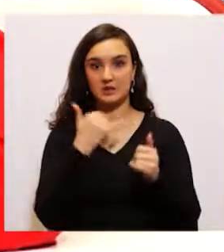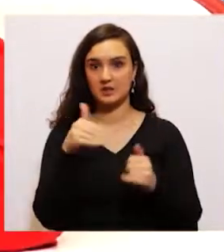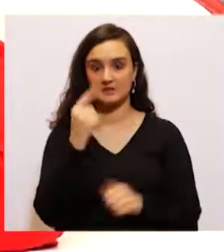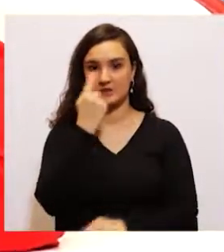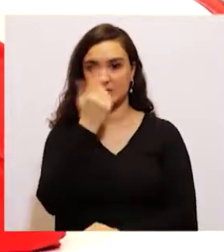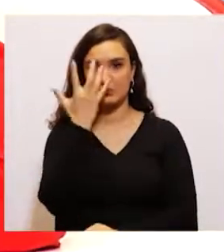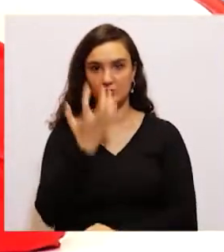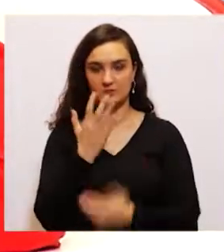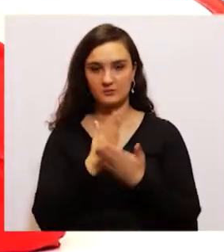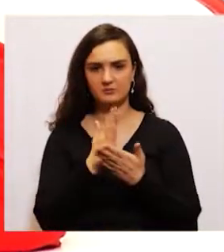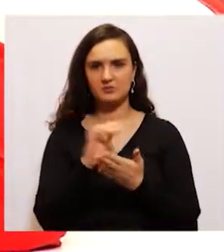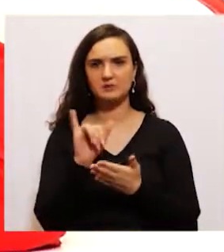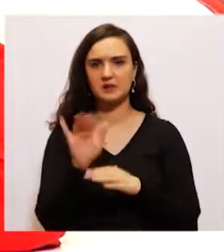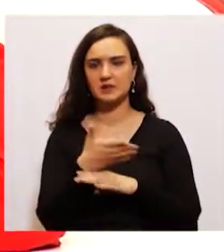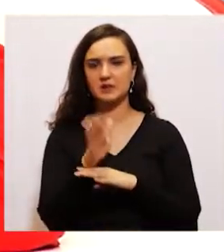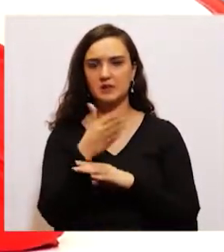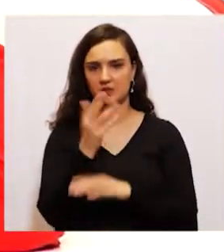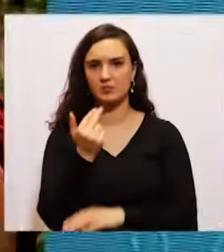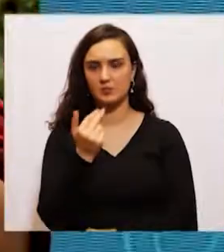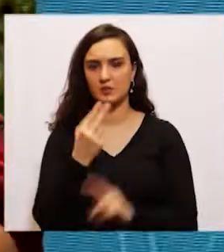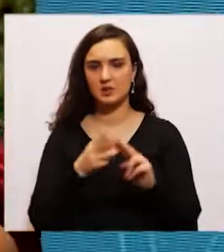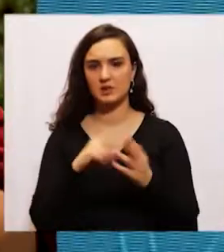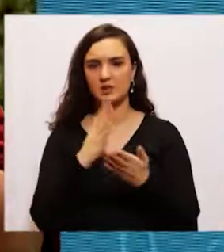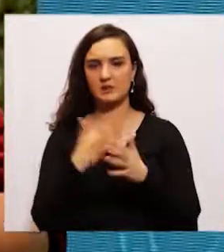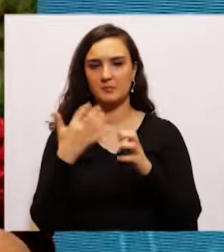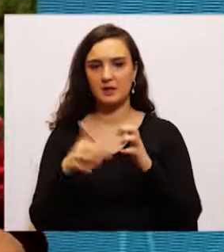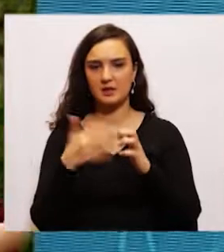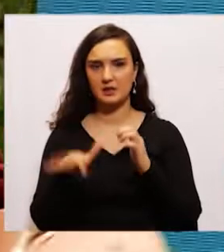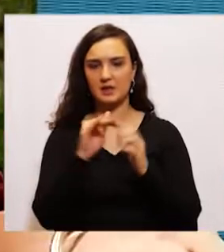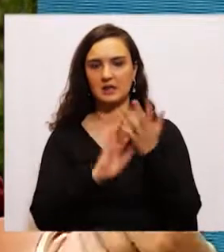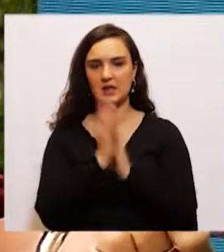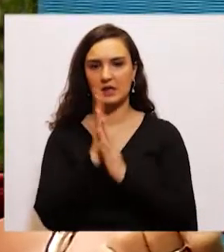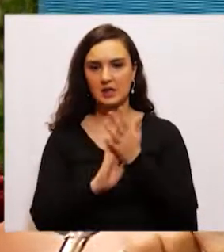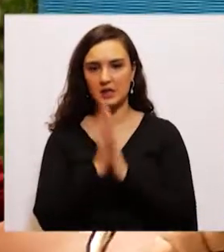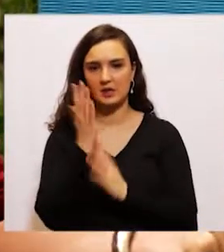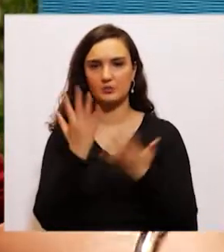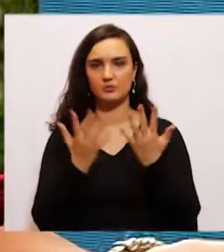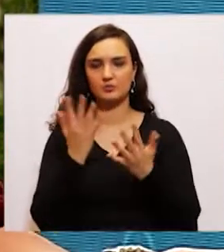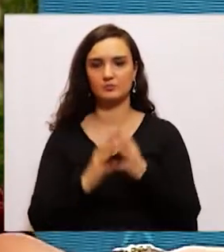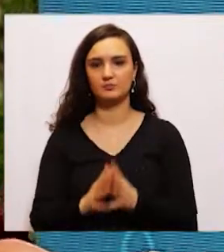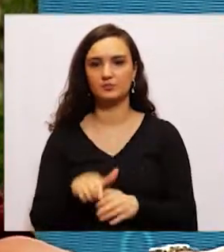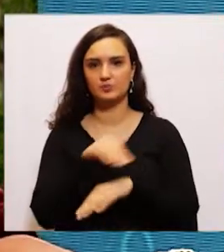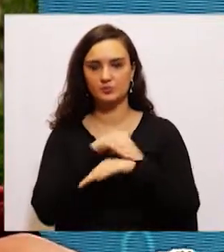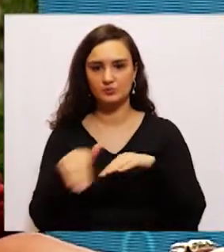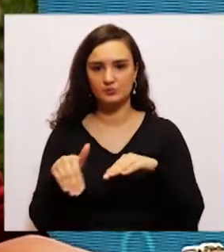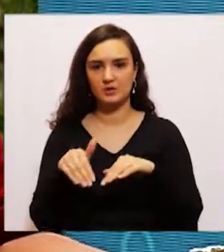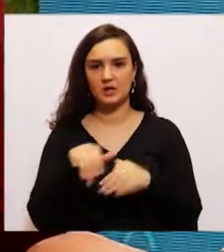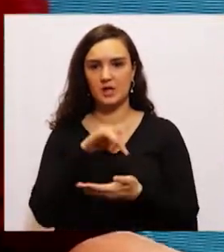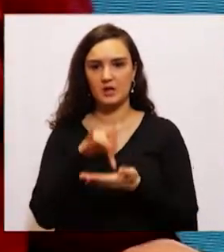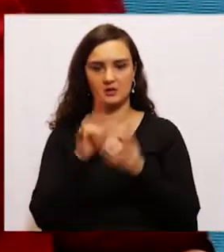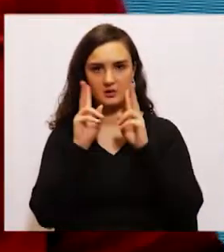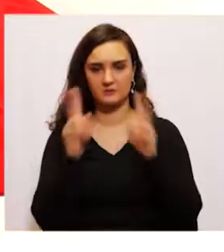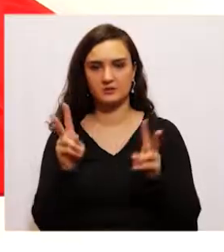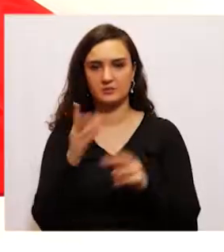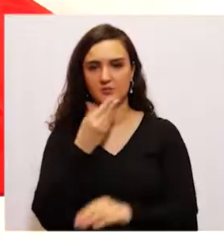გვაქვს, მაგრამ სად ასეირნებს, ხო? ეს არის პარკი, ტყე თუ ქუჩა, ქალაქი, არ ვიცი